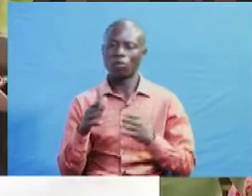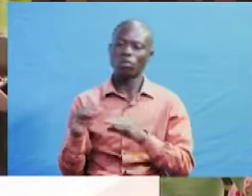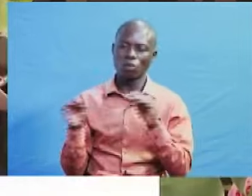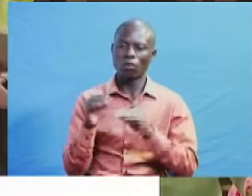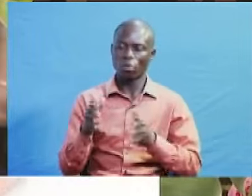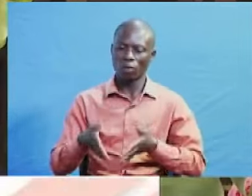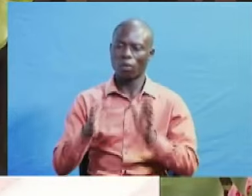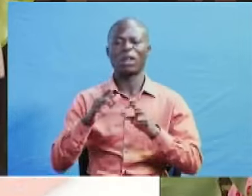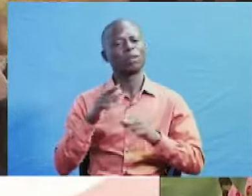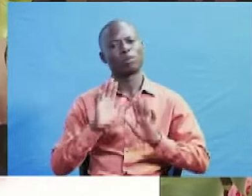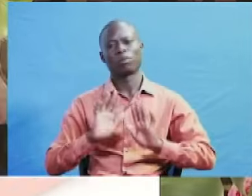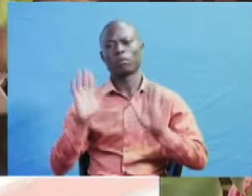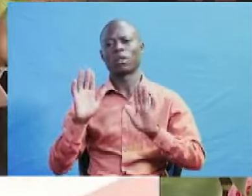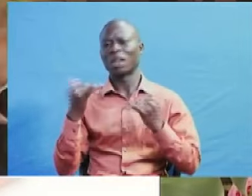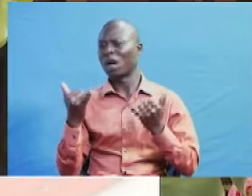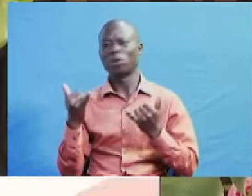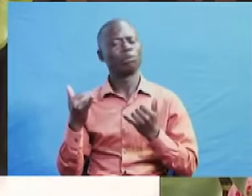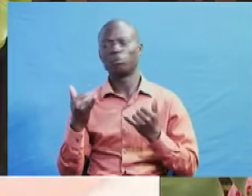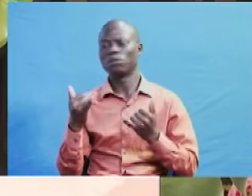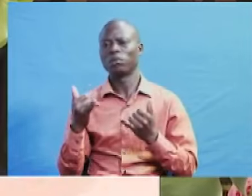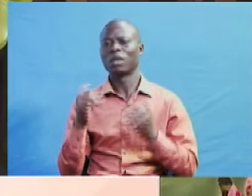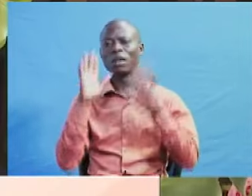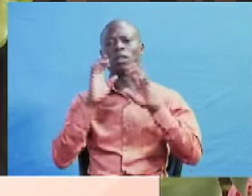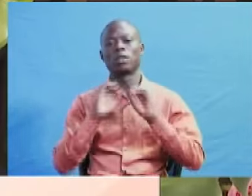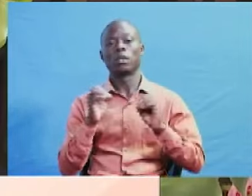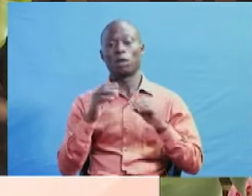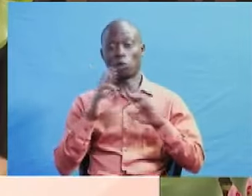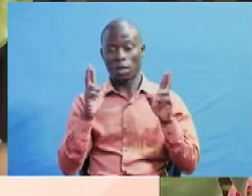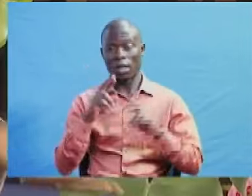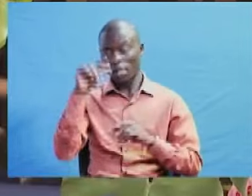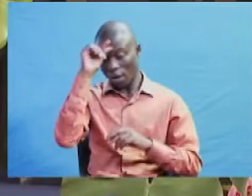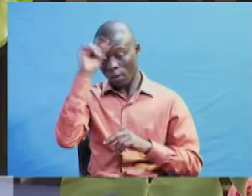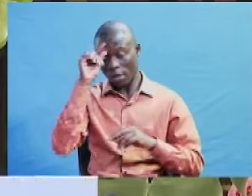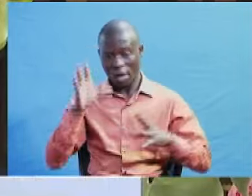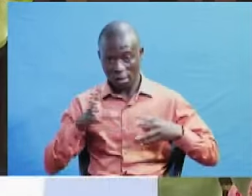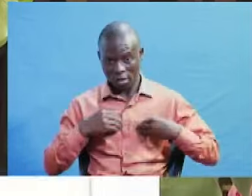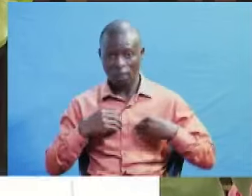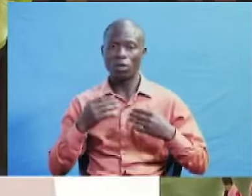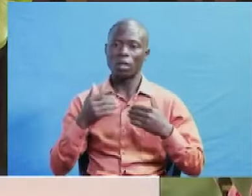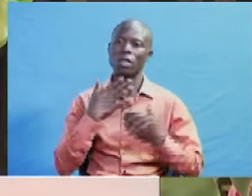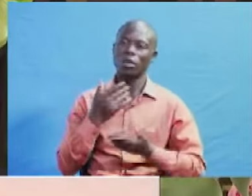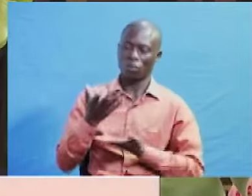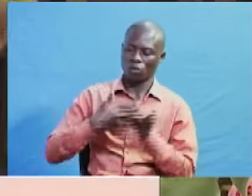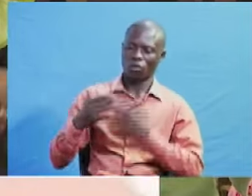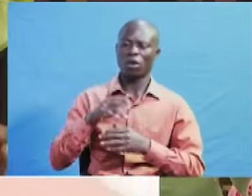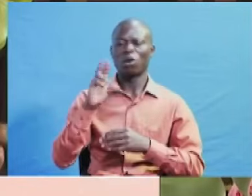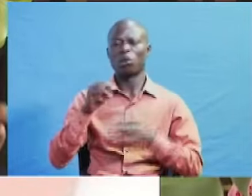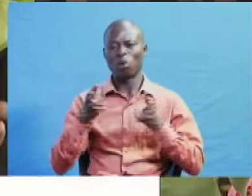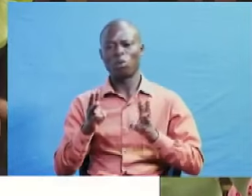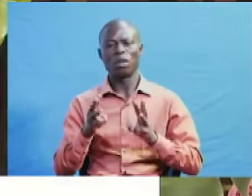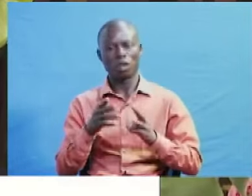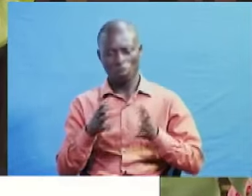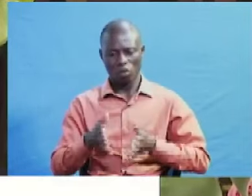naye. It is unnecessary now. Because already the government has accepted we need to engage. So hakuna haja ya